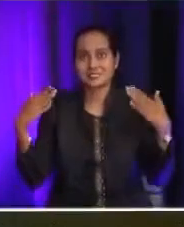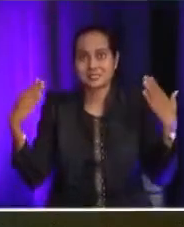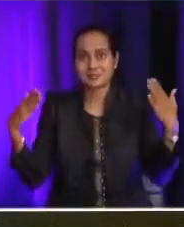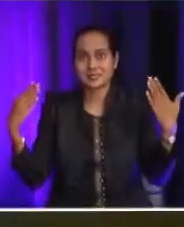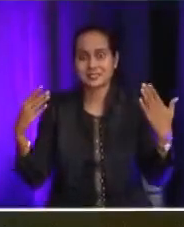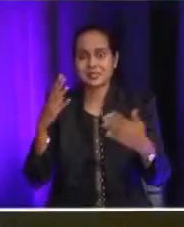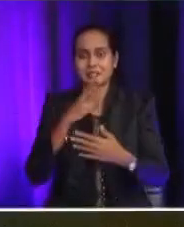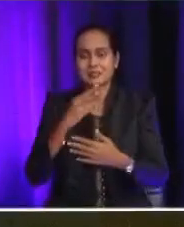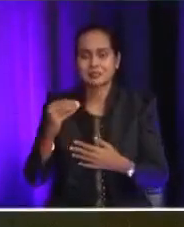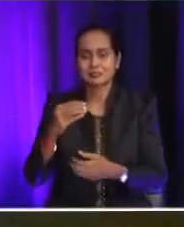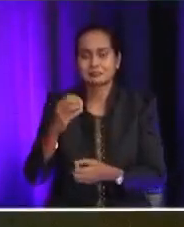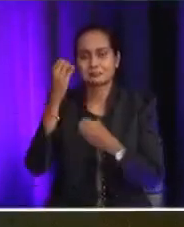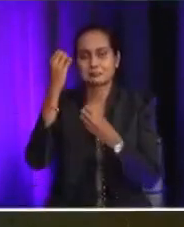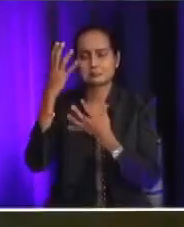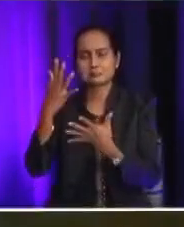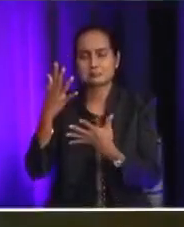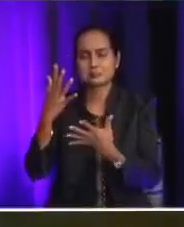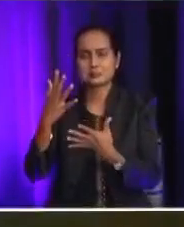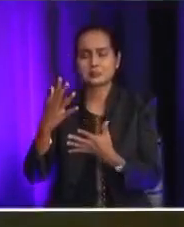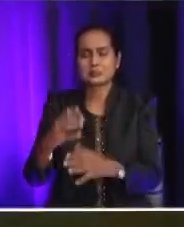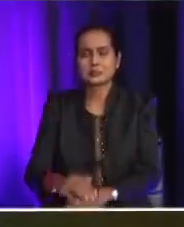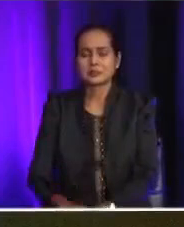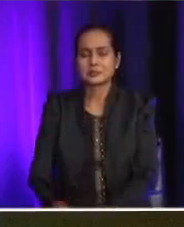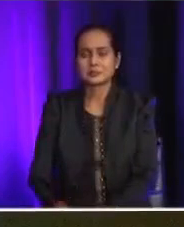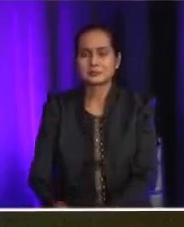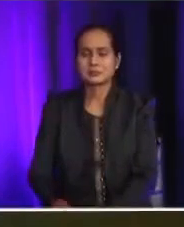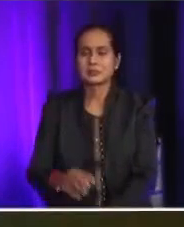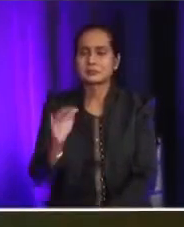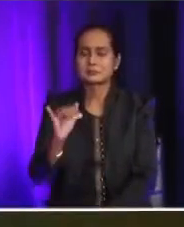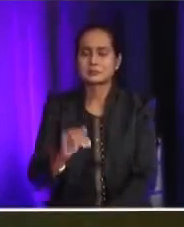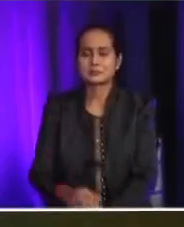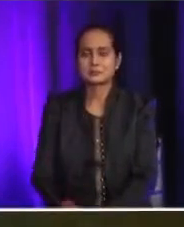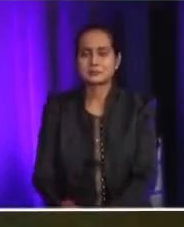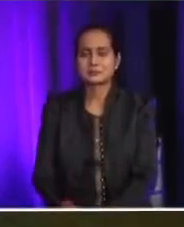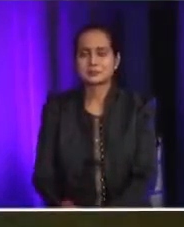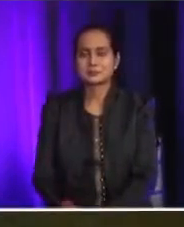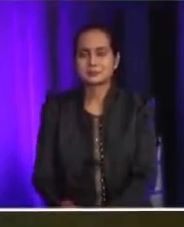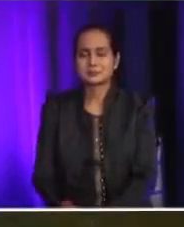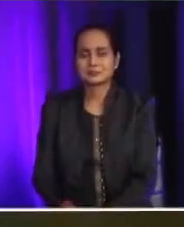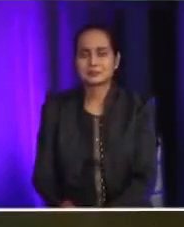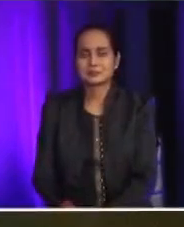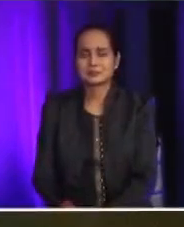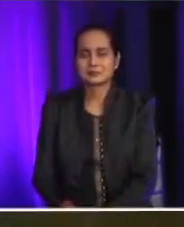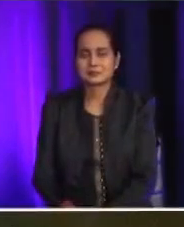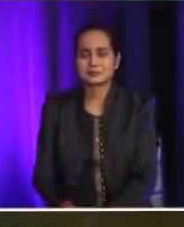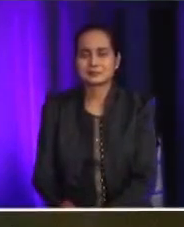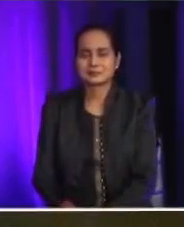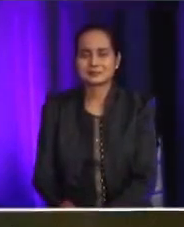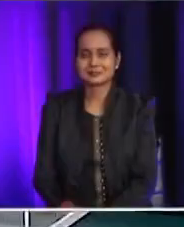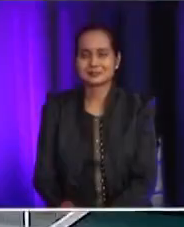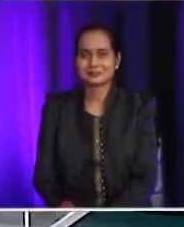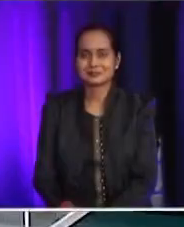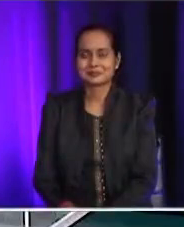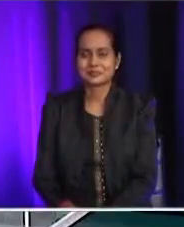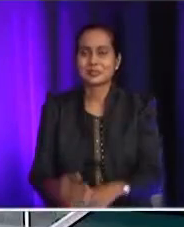juga memberikan respon yang terbaik cikgu kan? Ya, sama betul. Seperti cikgu Zainab juga. Sentiasa ceria. Yang sentiasa ceria. Baiklah,